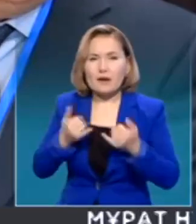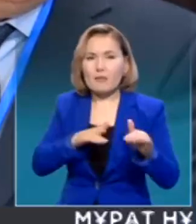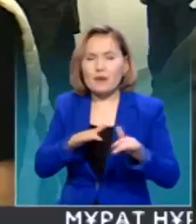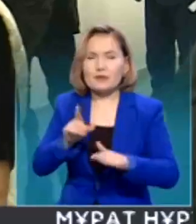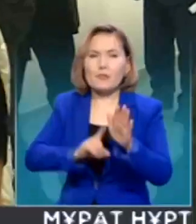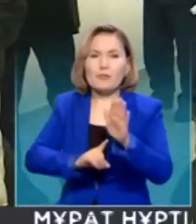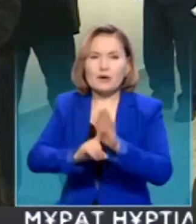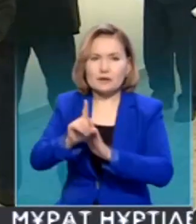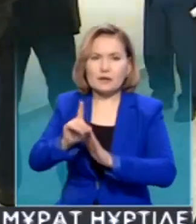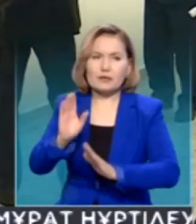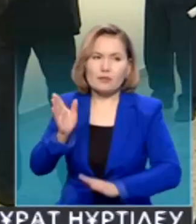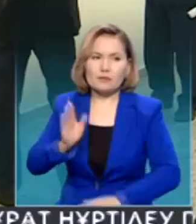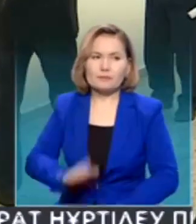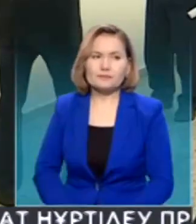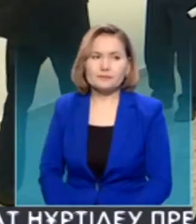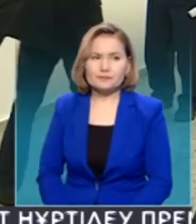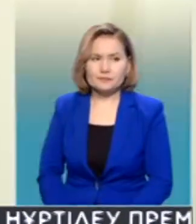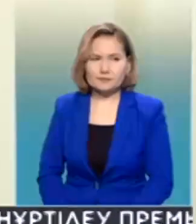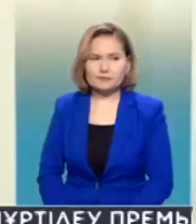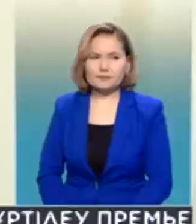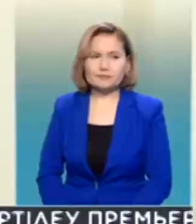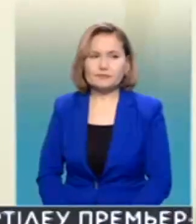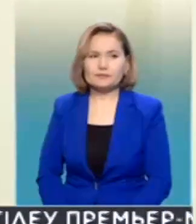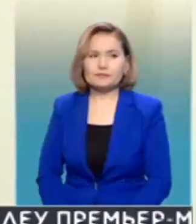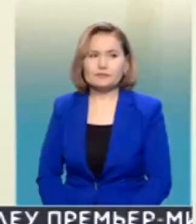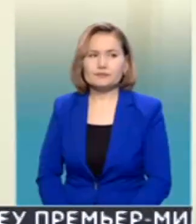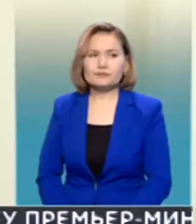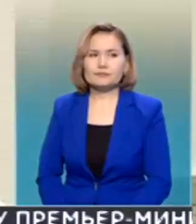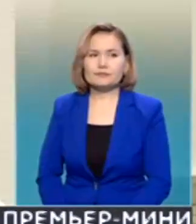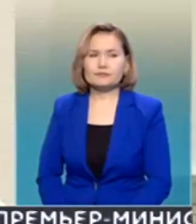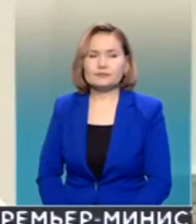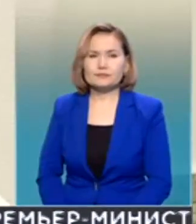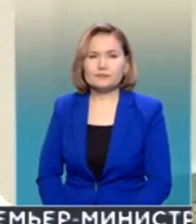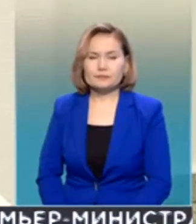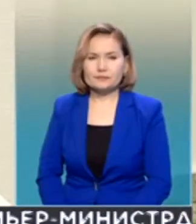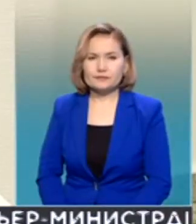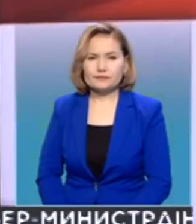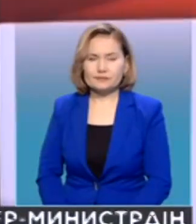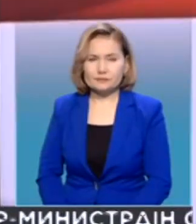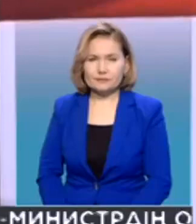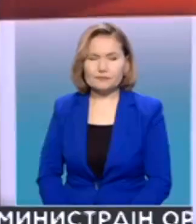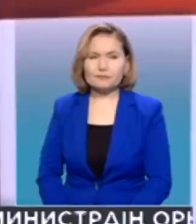басы ғана. Асылбек Данияр, Сұңғырбек Қайсин, Қазақстан ұлттық арнасы, Астана.